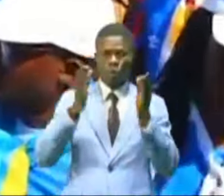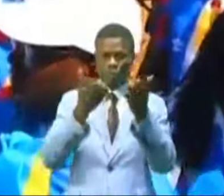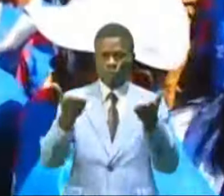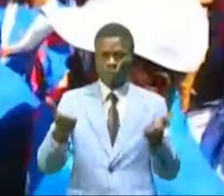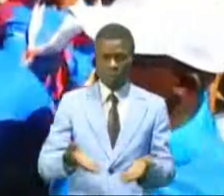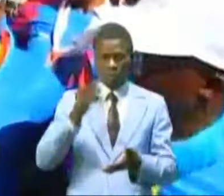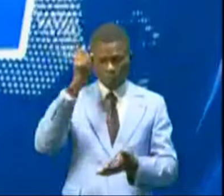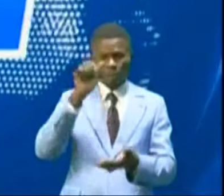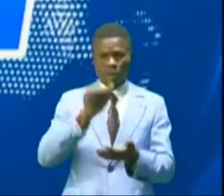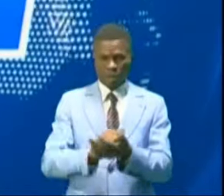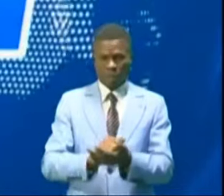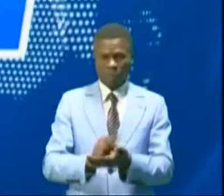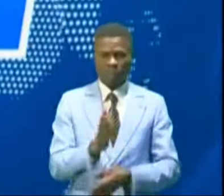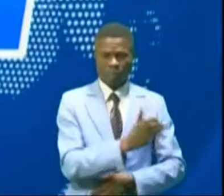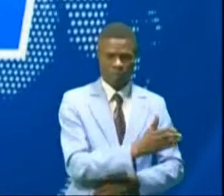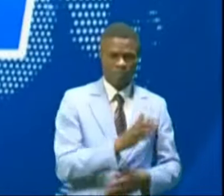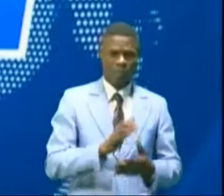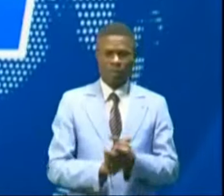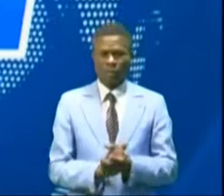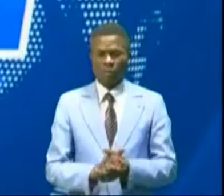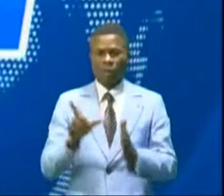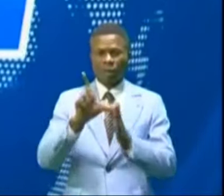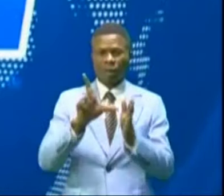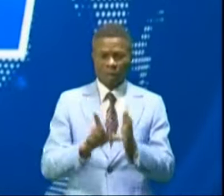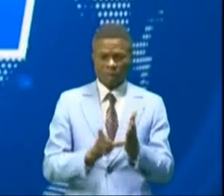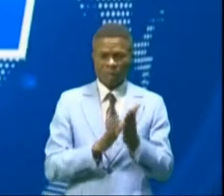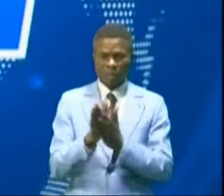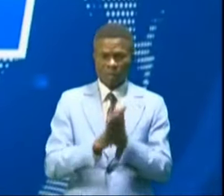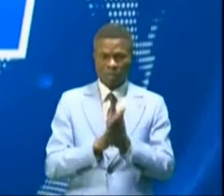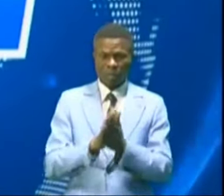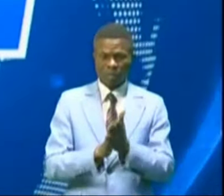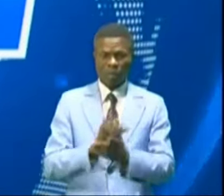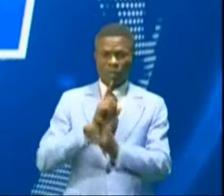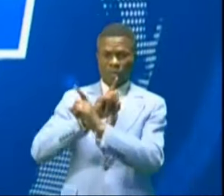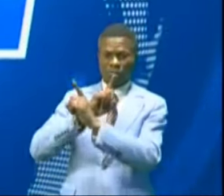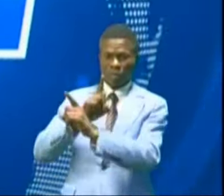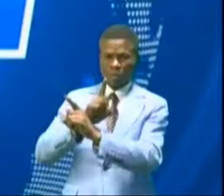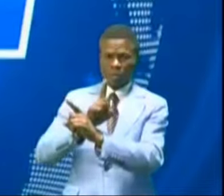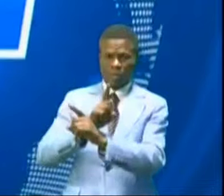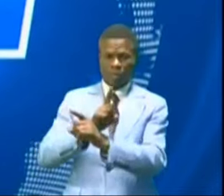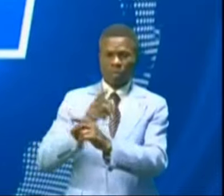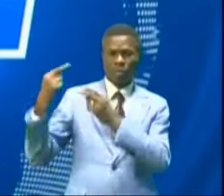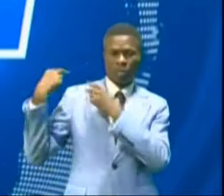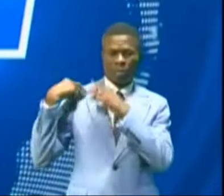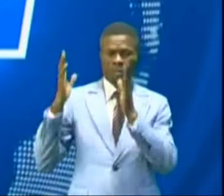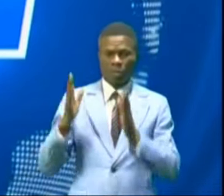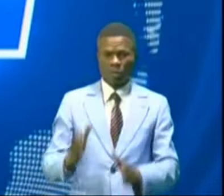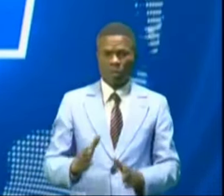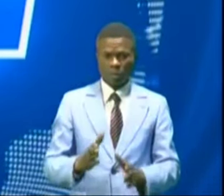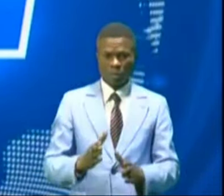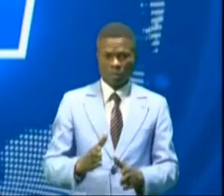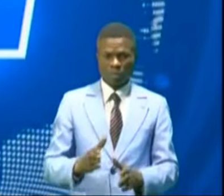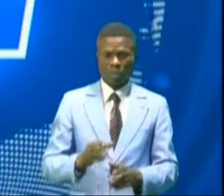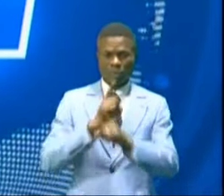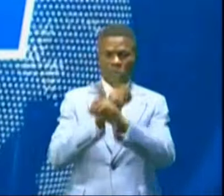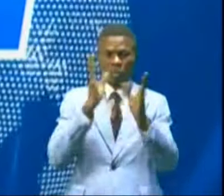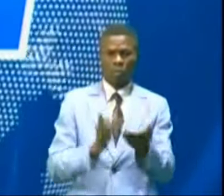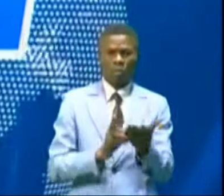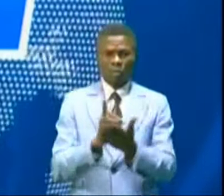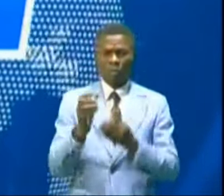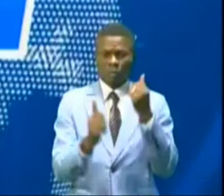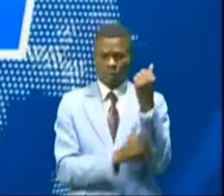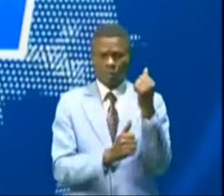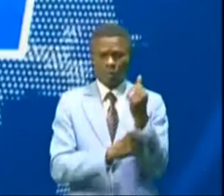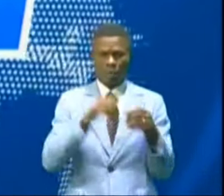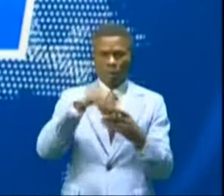première ligne. La loi relative à la protection et la responsabilité du défenseur des droits de l'homme